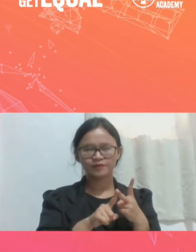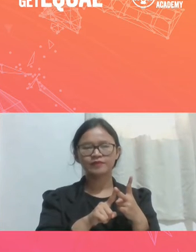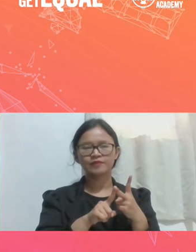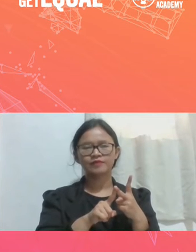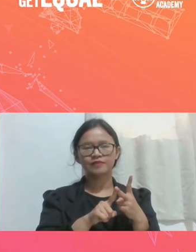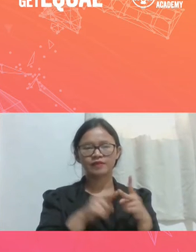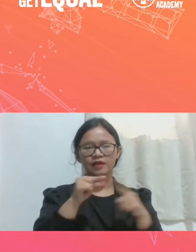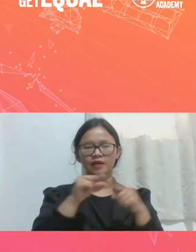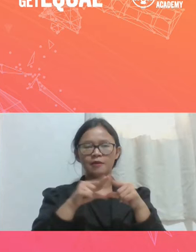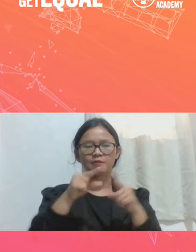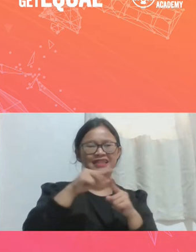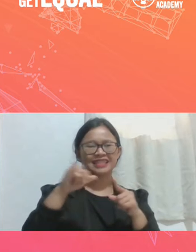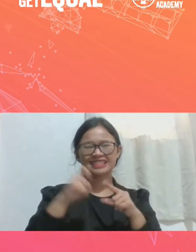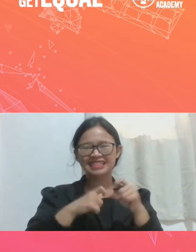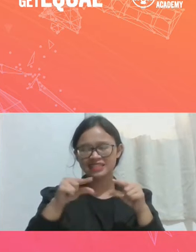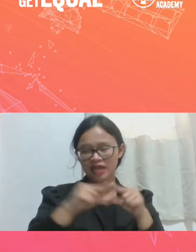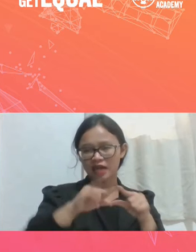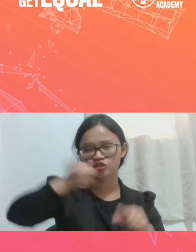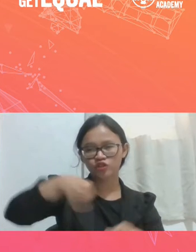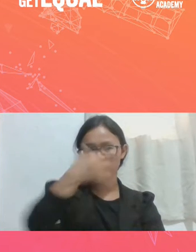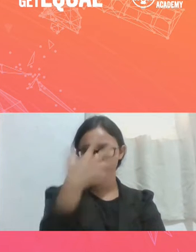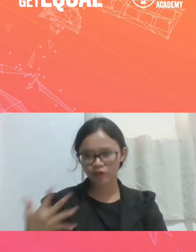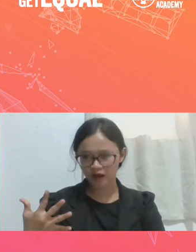ada Patricia dari Jayapura,